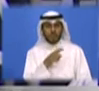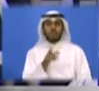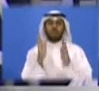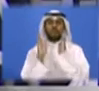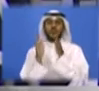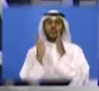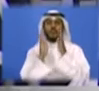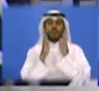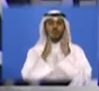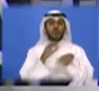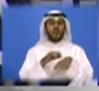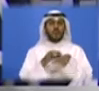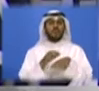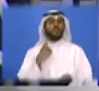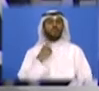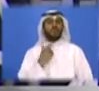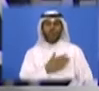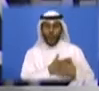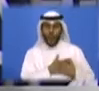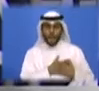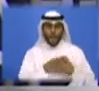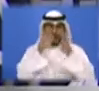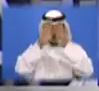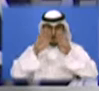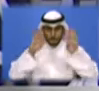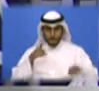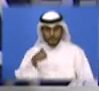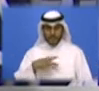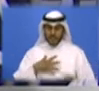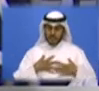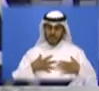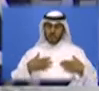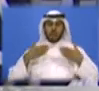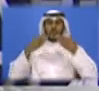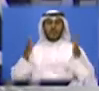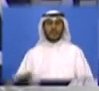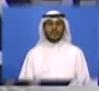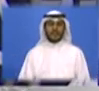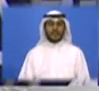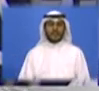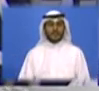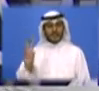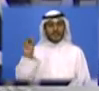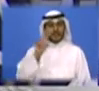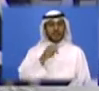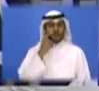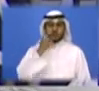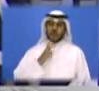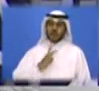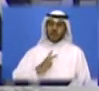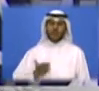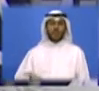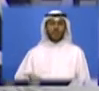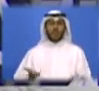للمثقفين والمسرحيين الكويتيين بافتتاح هذا الصرح الحضاري الذي سيكون له